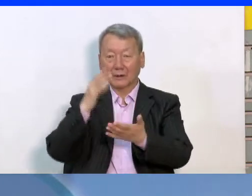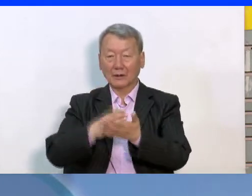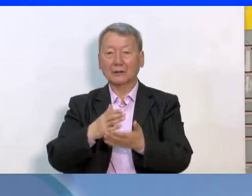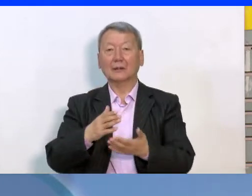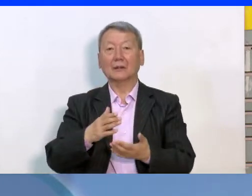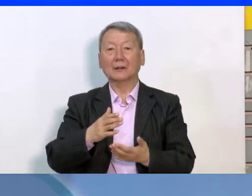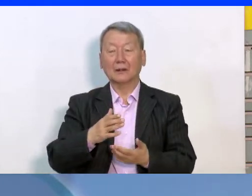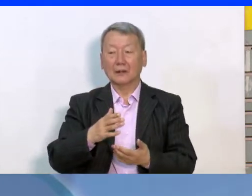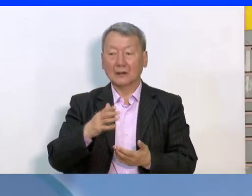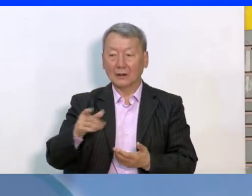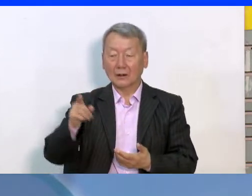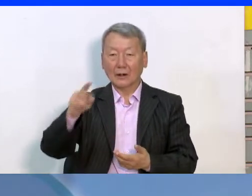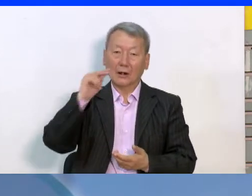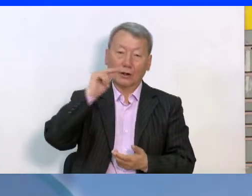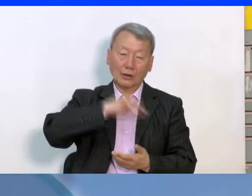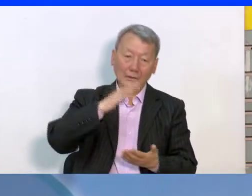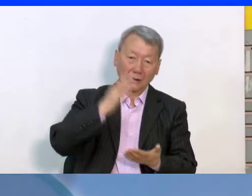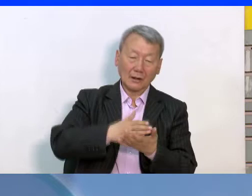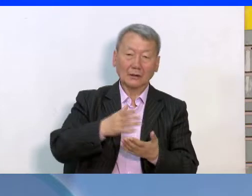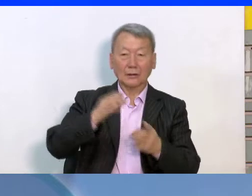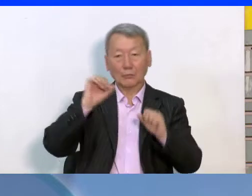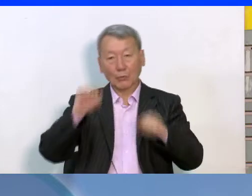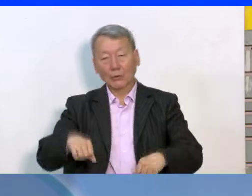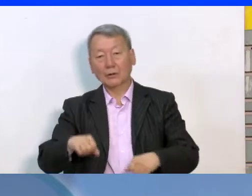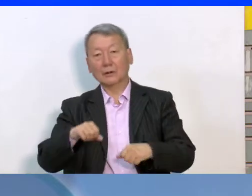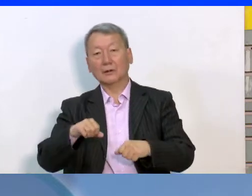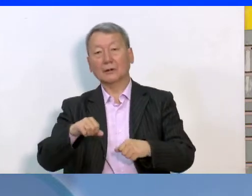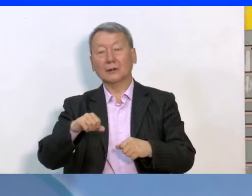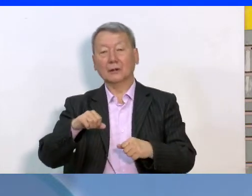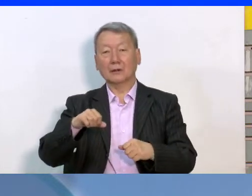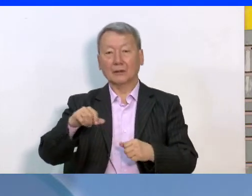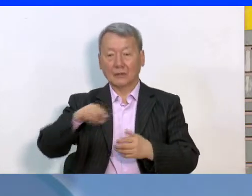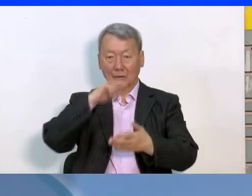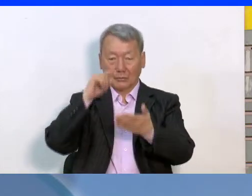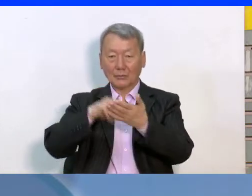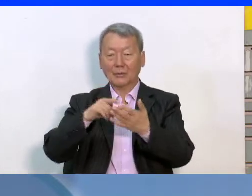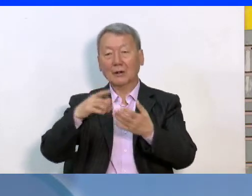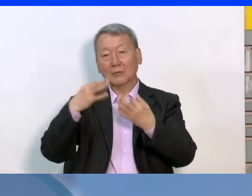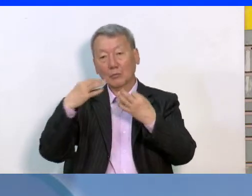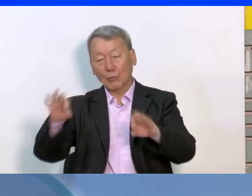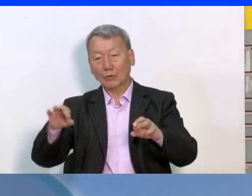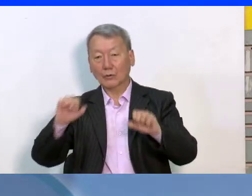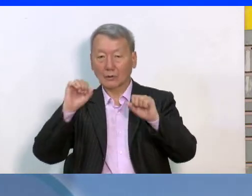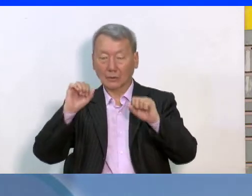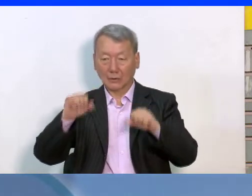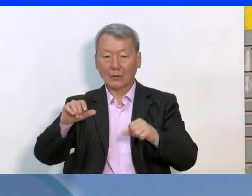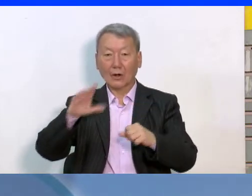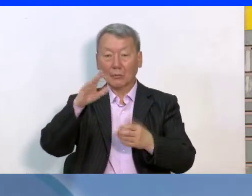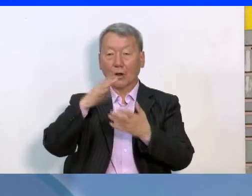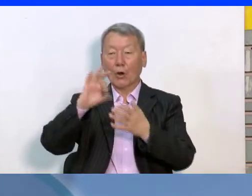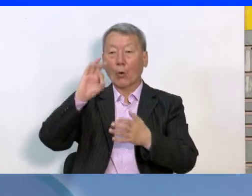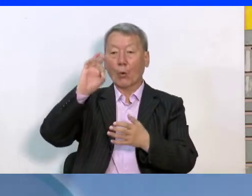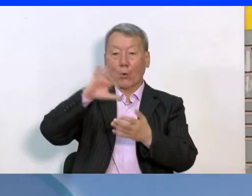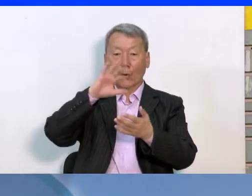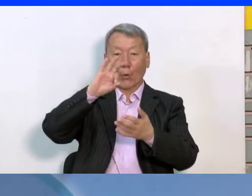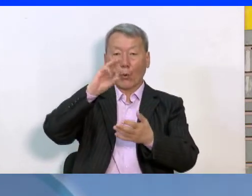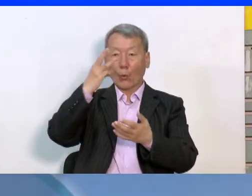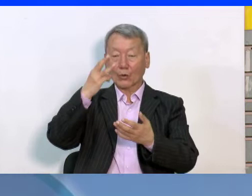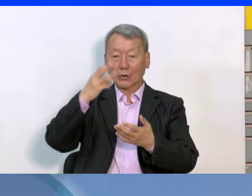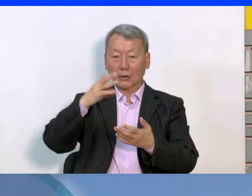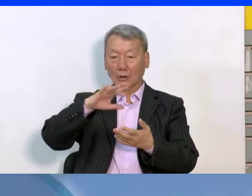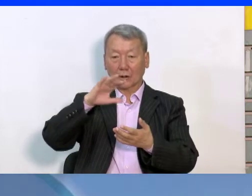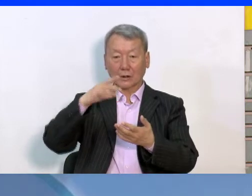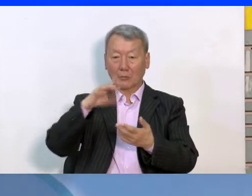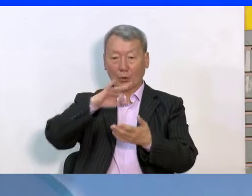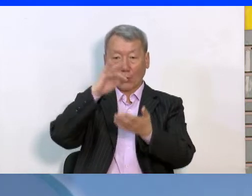Кээ бир жерлерде иштеп жатат дейт, кээ бир жерлерде ишмердүүлүгүнө уруксат бериле элек дейт. Эми Ош облусунун аймагында эмес, башка облустардын